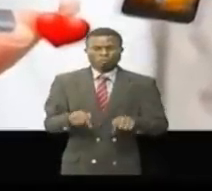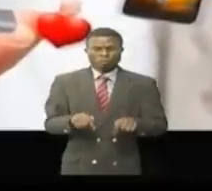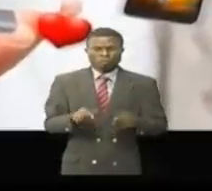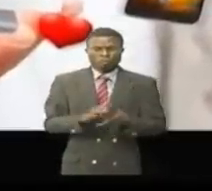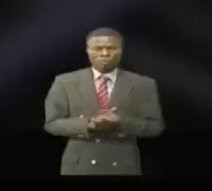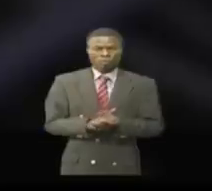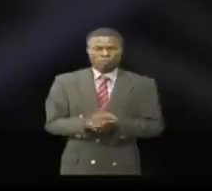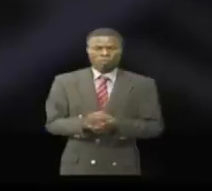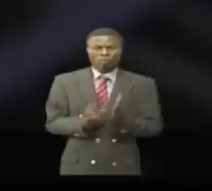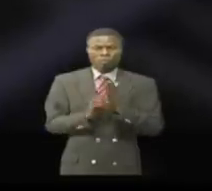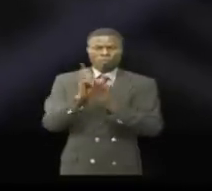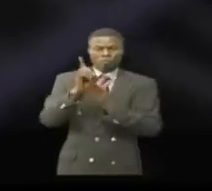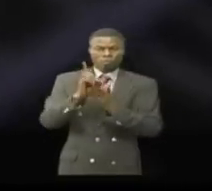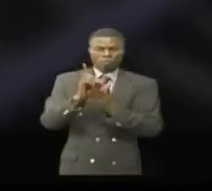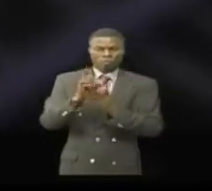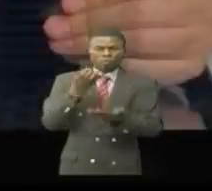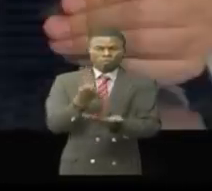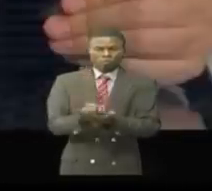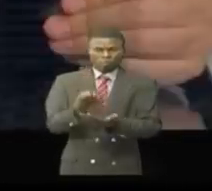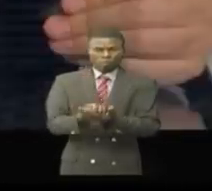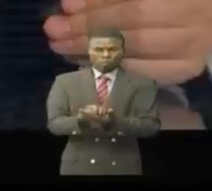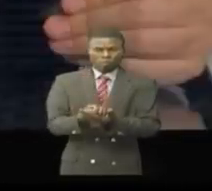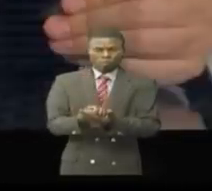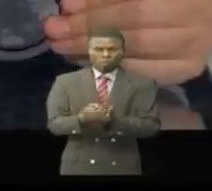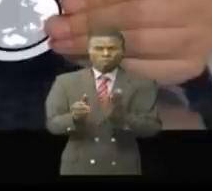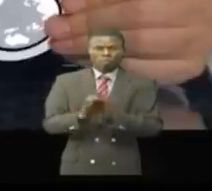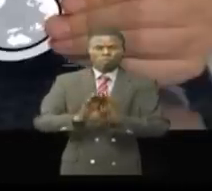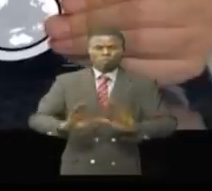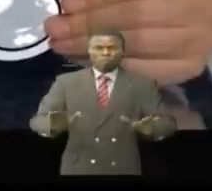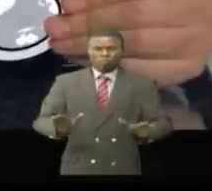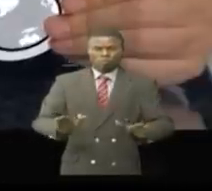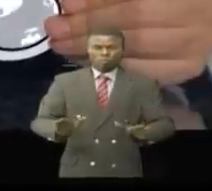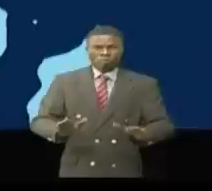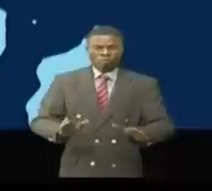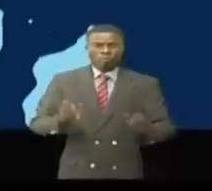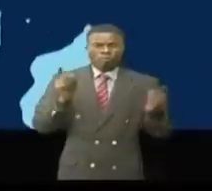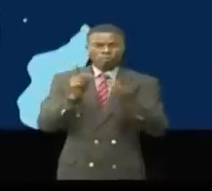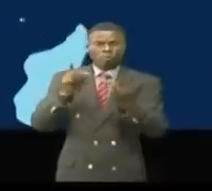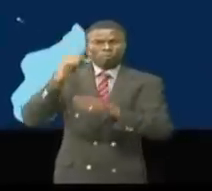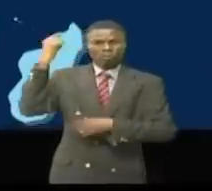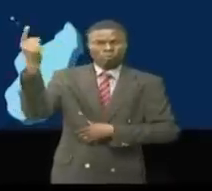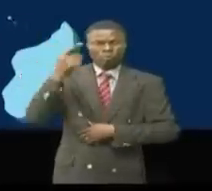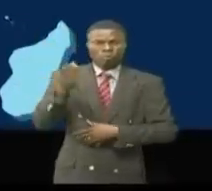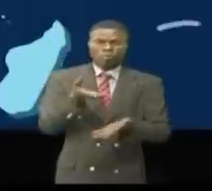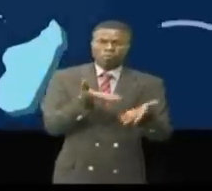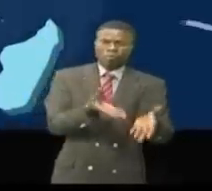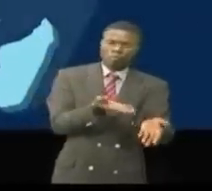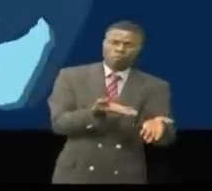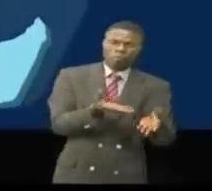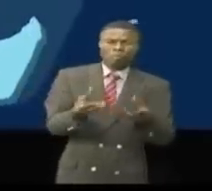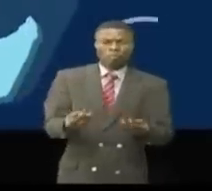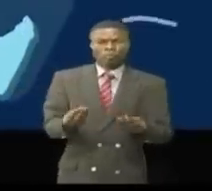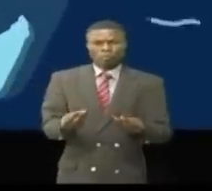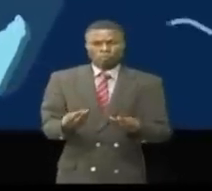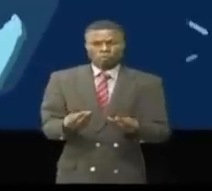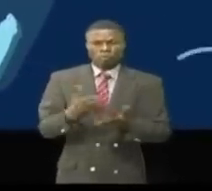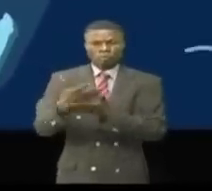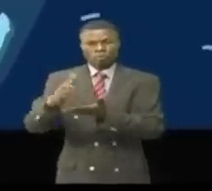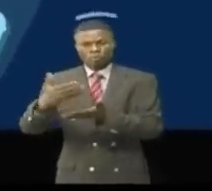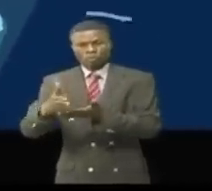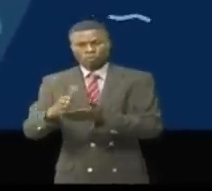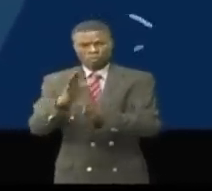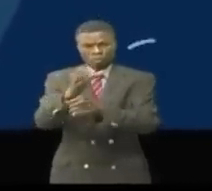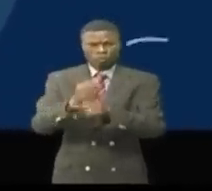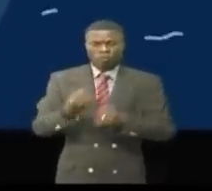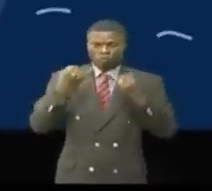un levier de croissance économique par sa capacité de connecter les mondes. Il facilite, entre autres, les partages et la réception